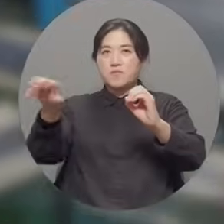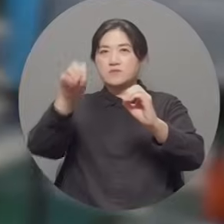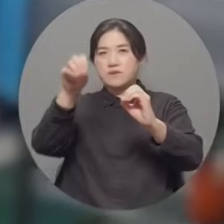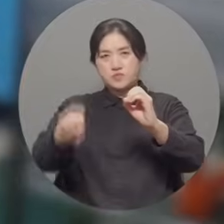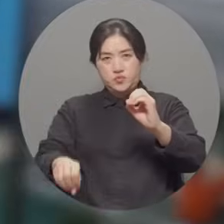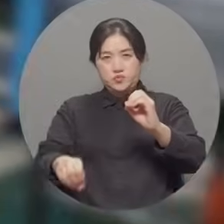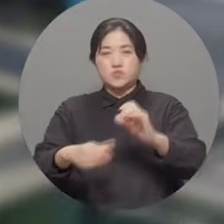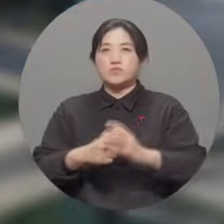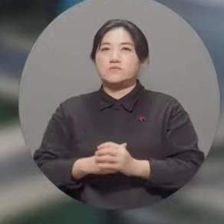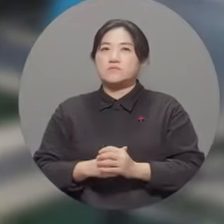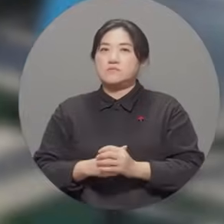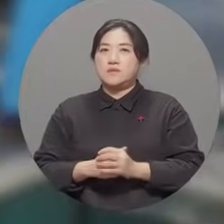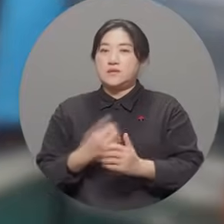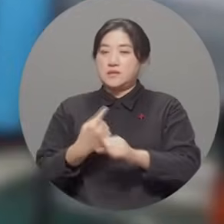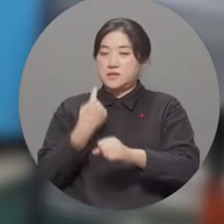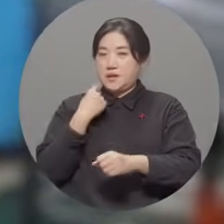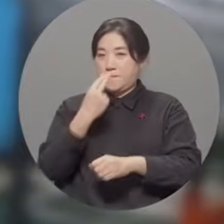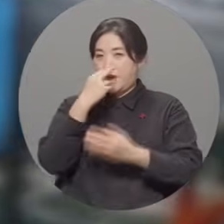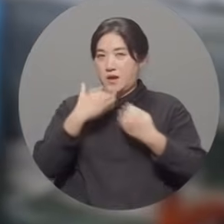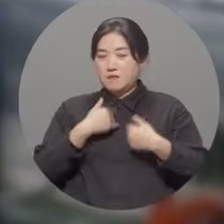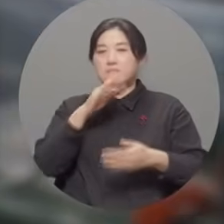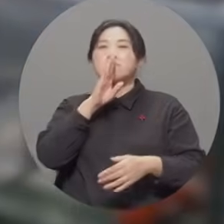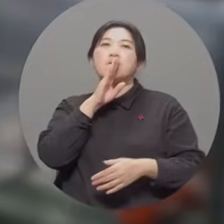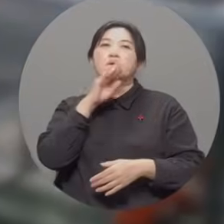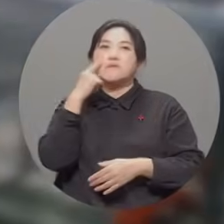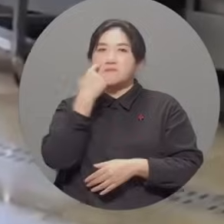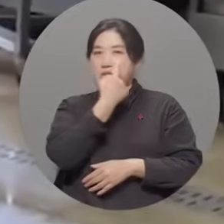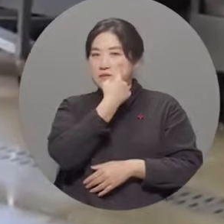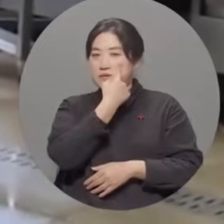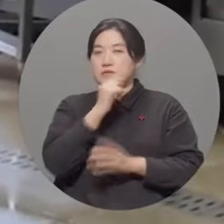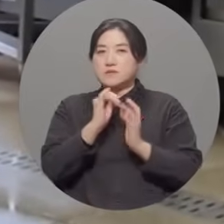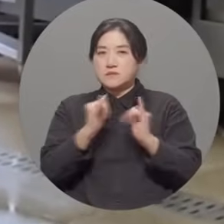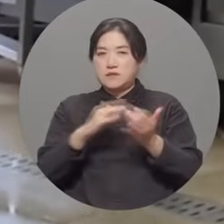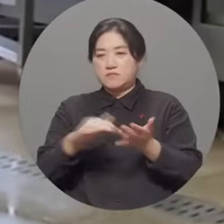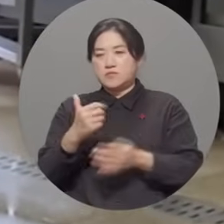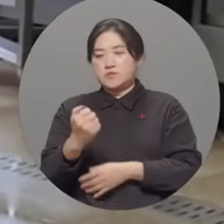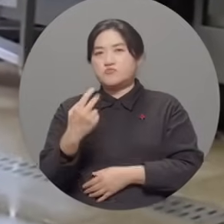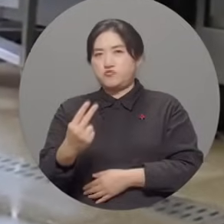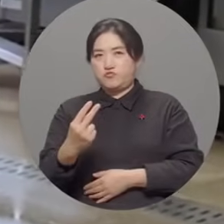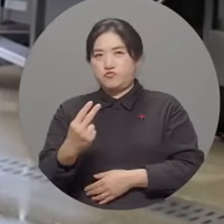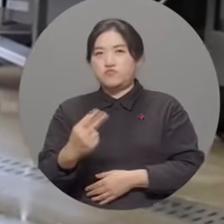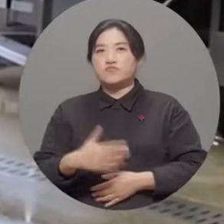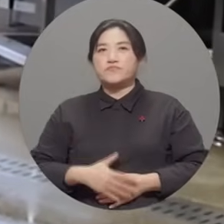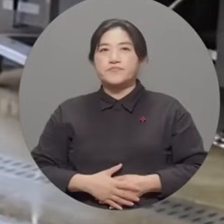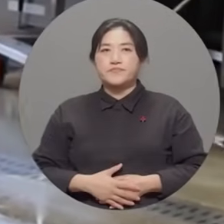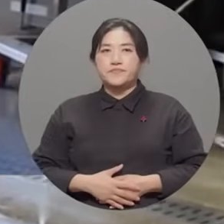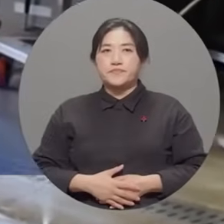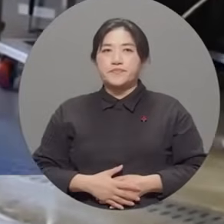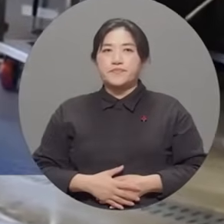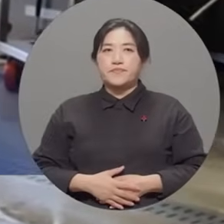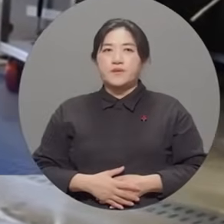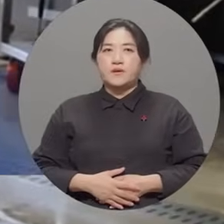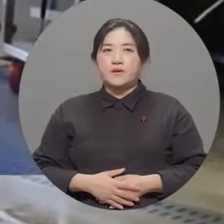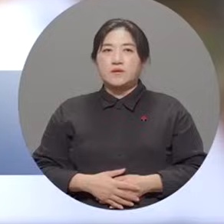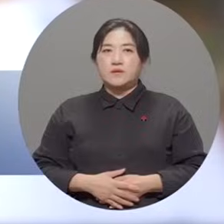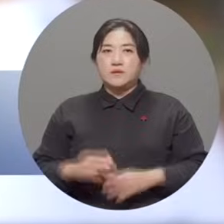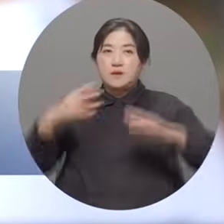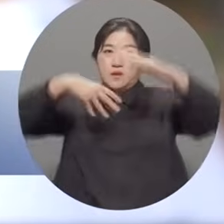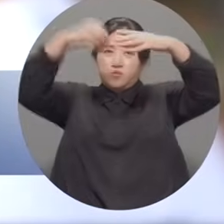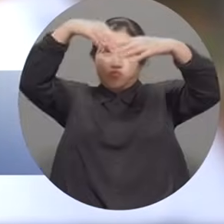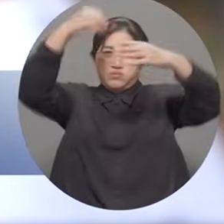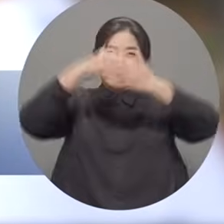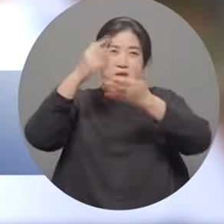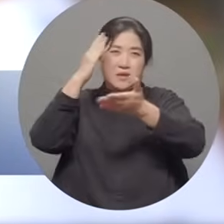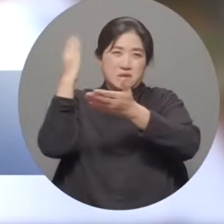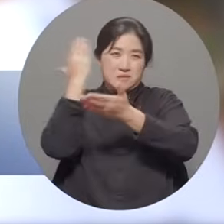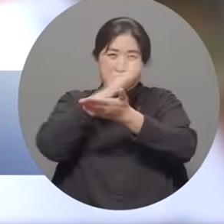달했습니다. 지난해 폐암 확진 판정을 받은 조리사들도 52명에 달합니다. 수능 있는데 그렇게 시원시원하게